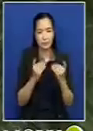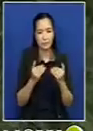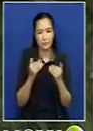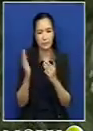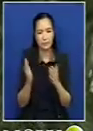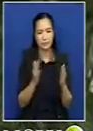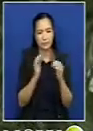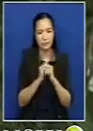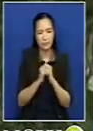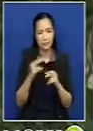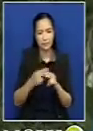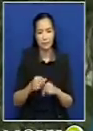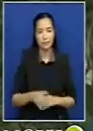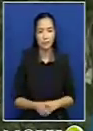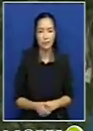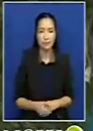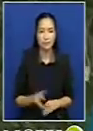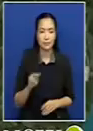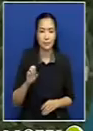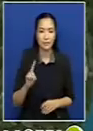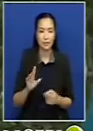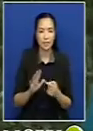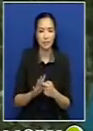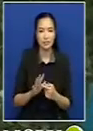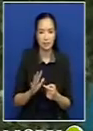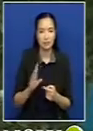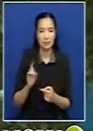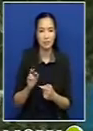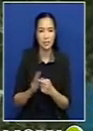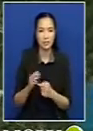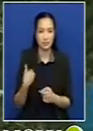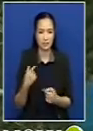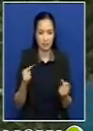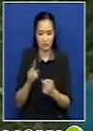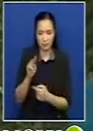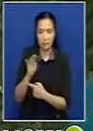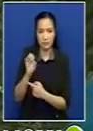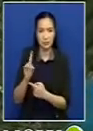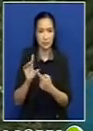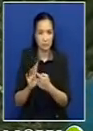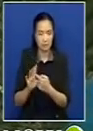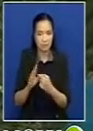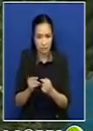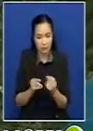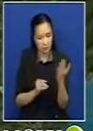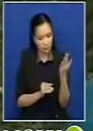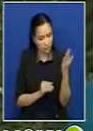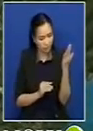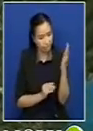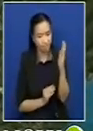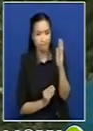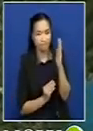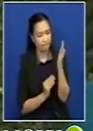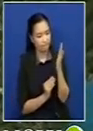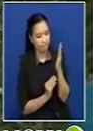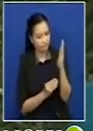ที่4ที่มีชื่อไทยว่าพายุนิดานะครับก่อตัวในบริเวณของทางด้านตะวันออกของฟิลิปปินส์ครับก่อนที่จะเคลื่อนตัวทางด้านทิศตะวันตกเฉียงเหนือเมื่อช่วงสุดสั